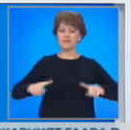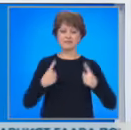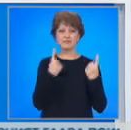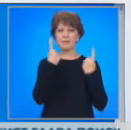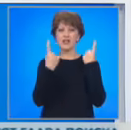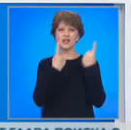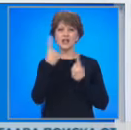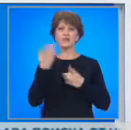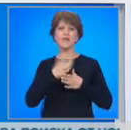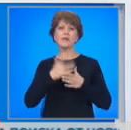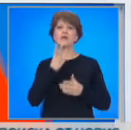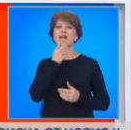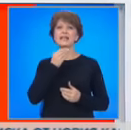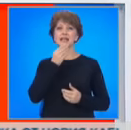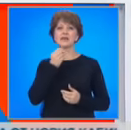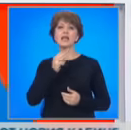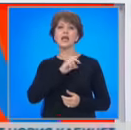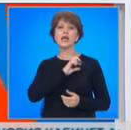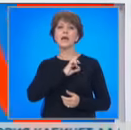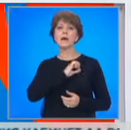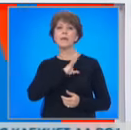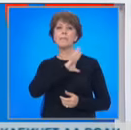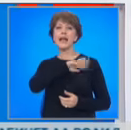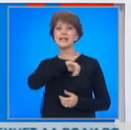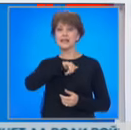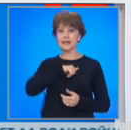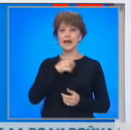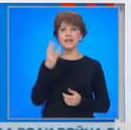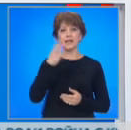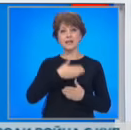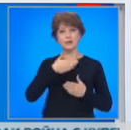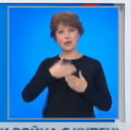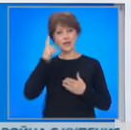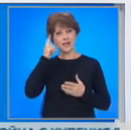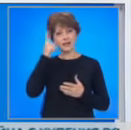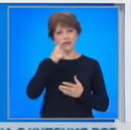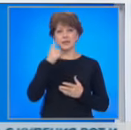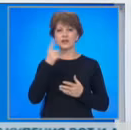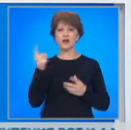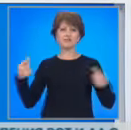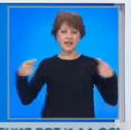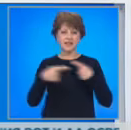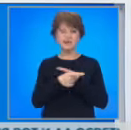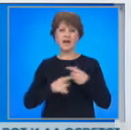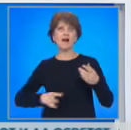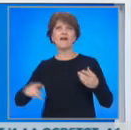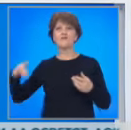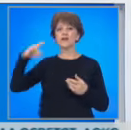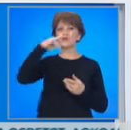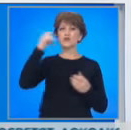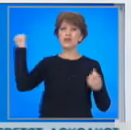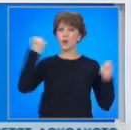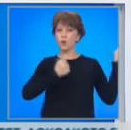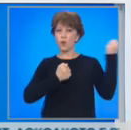на напрежението между израелци и палестинци. За трети и пореден ден имаше ожесточена размяна на въздушни удари между израелската армия